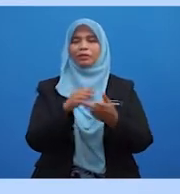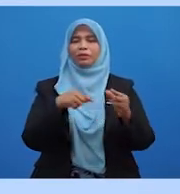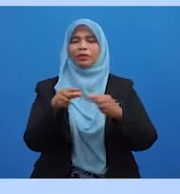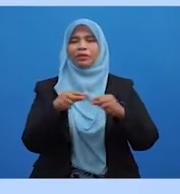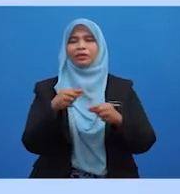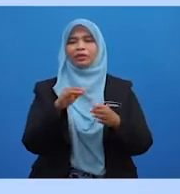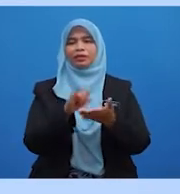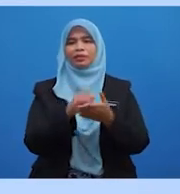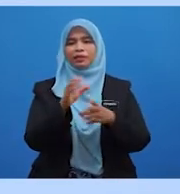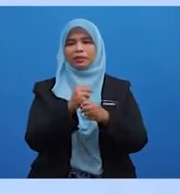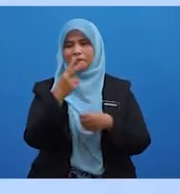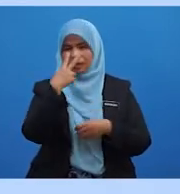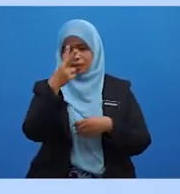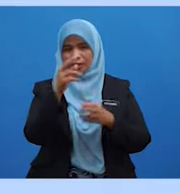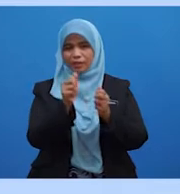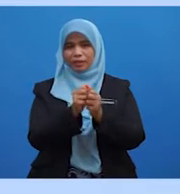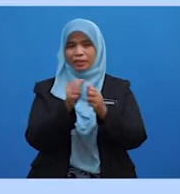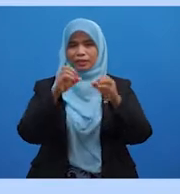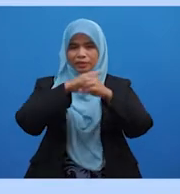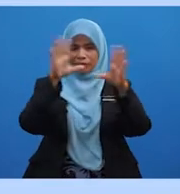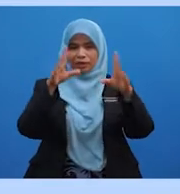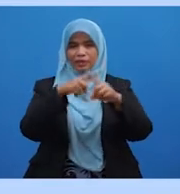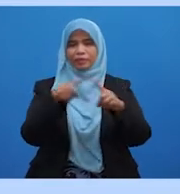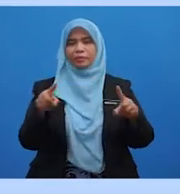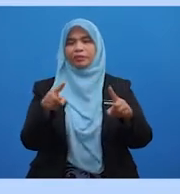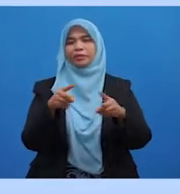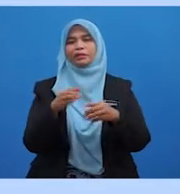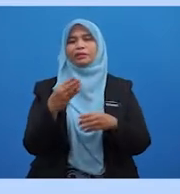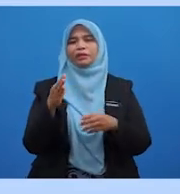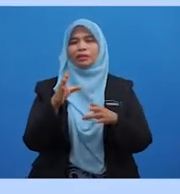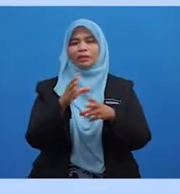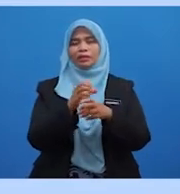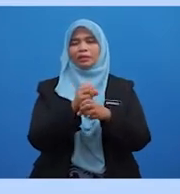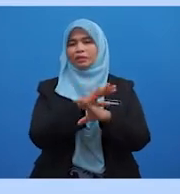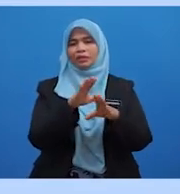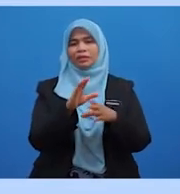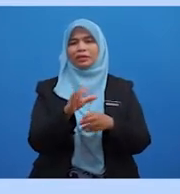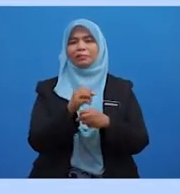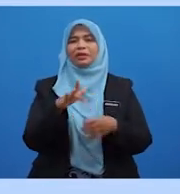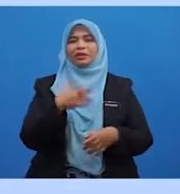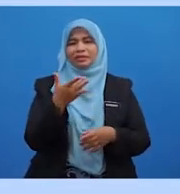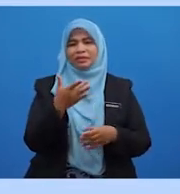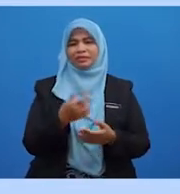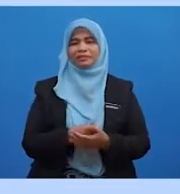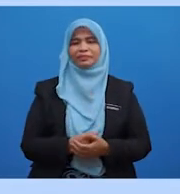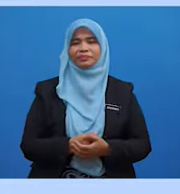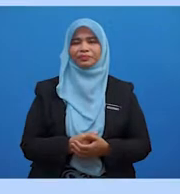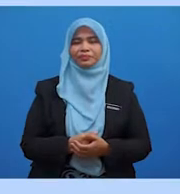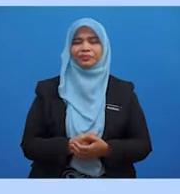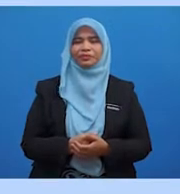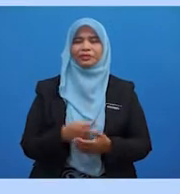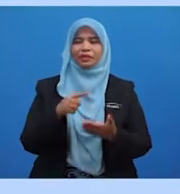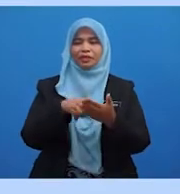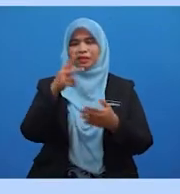Pergerakan tersebut dapat dilihat dengan jelas. Namun demikian, beliau tidak dapat merasai sensasi pergerakan tersebut.